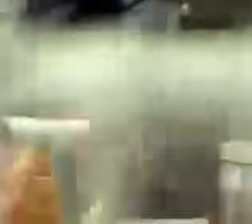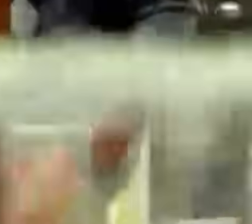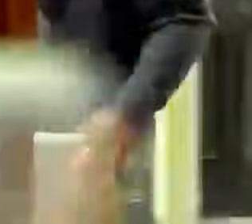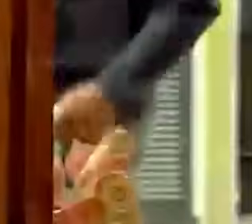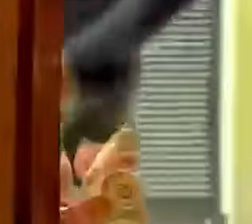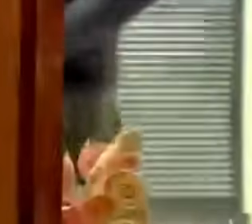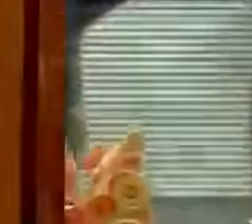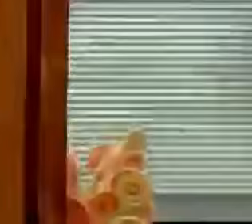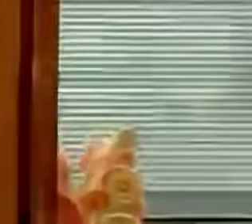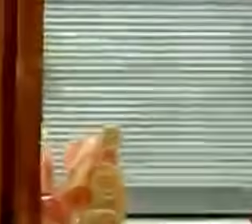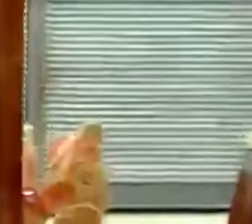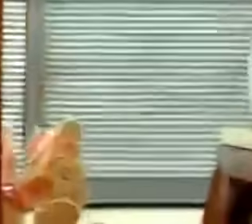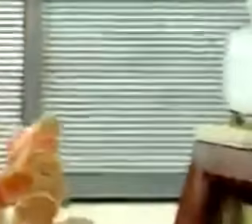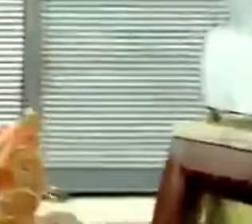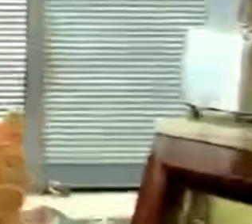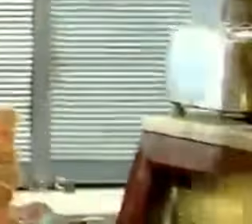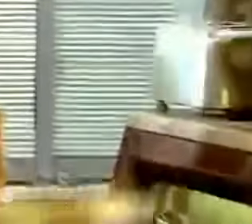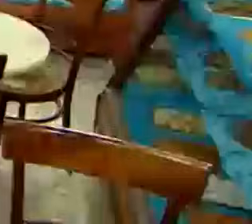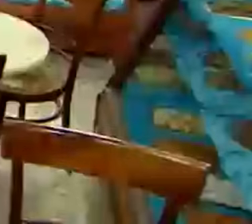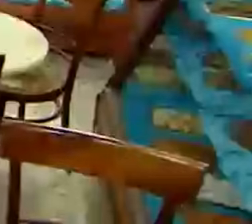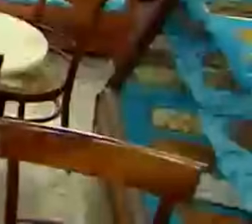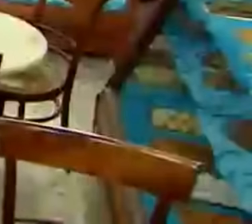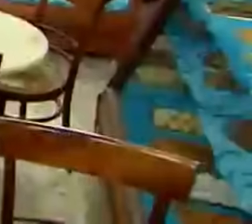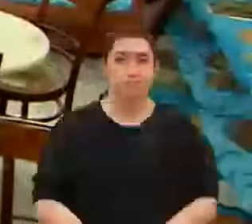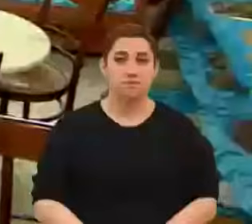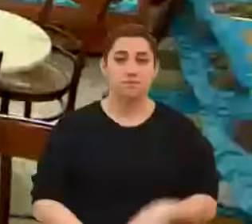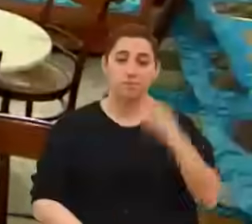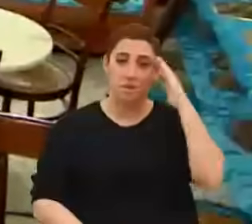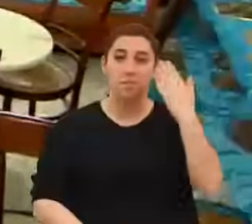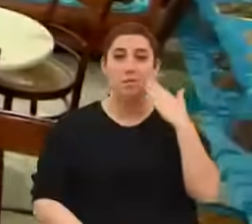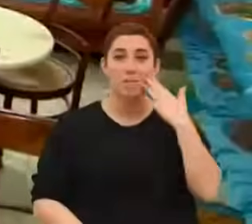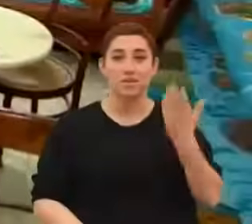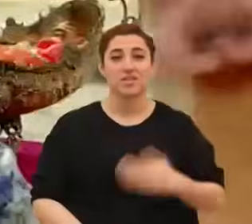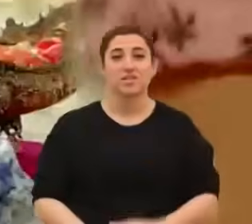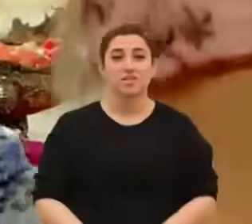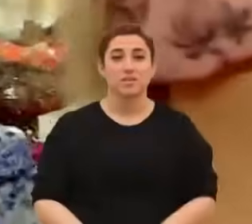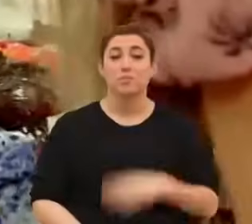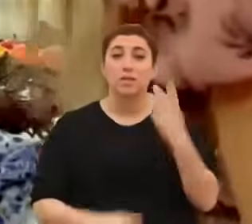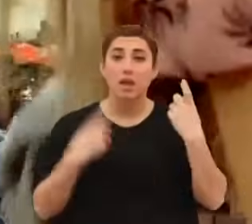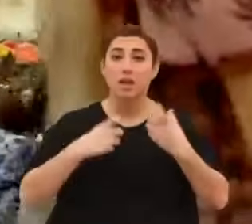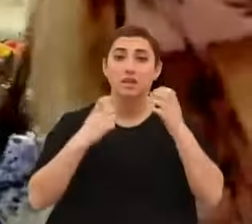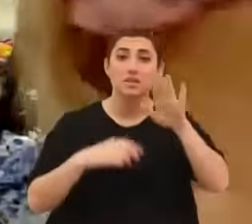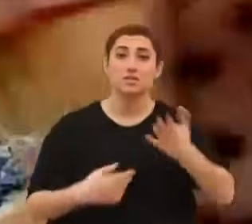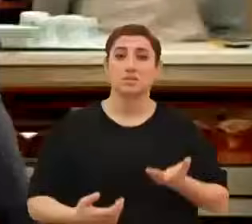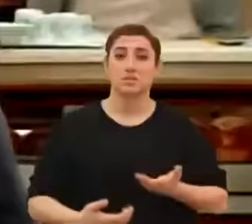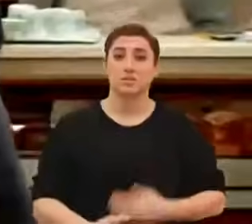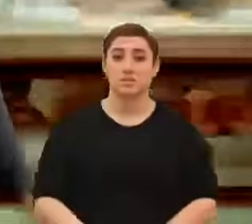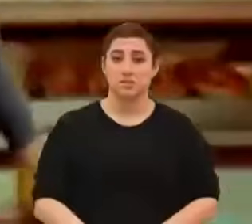Elvan önden Sami Rula resim kağıdıyla arkadan pastaneye girdiler. Merhaba babaanneciğim. Nerede kaldınız bre?